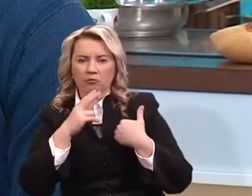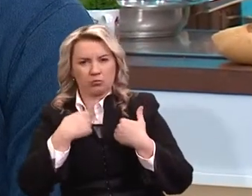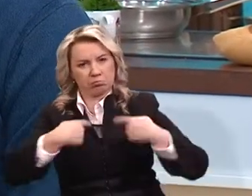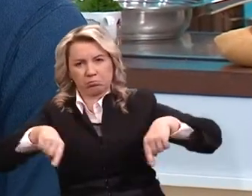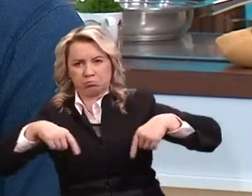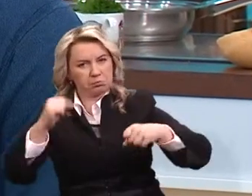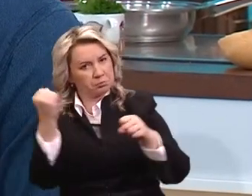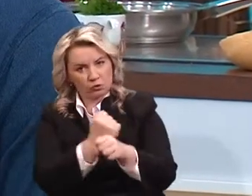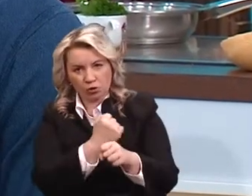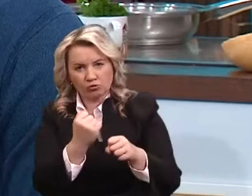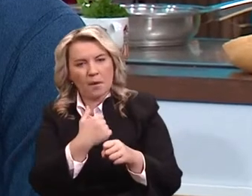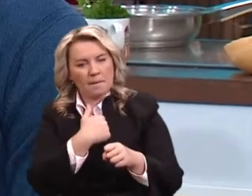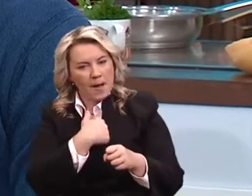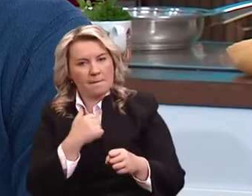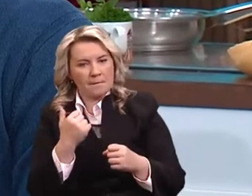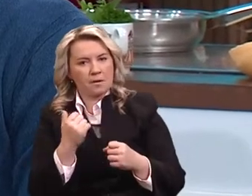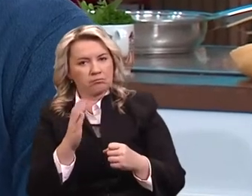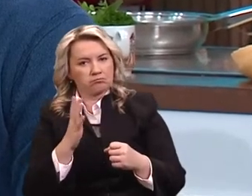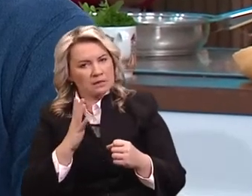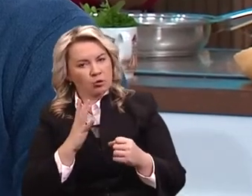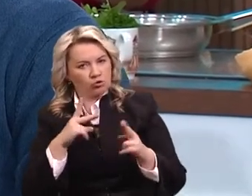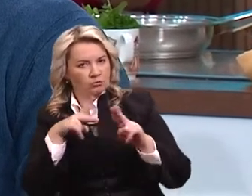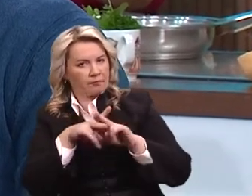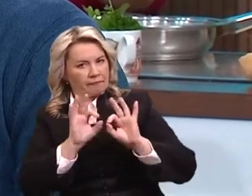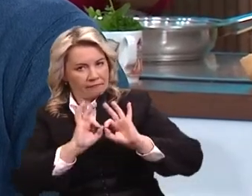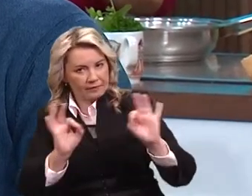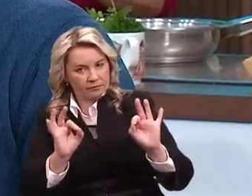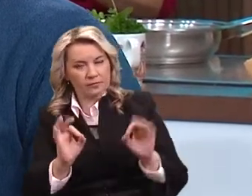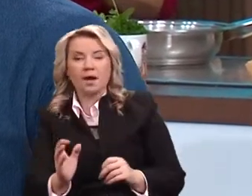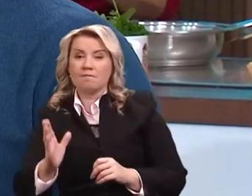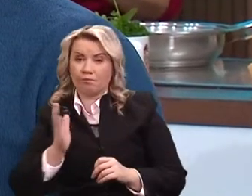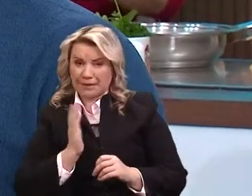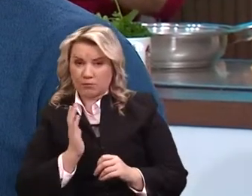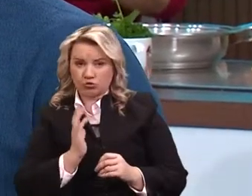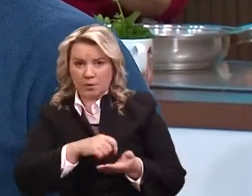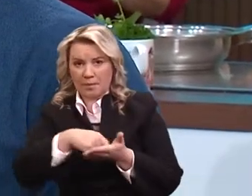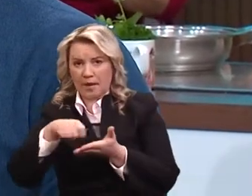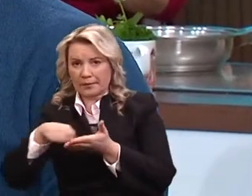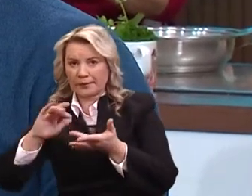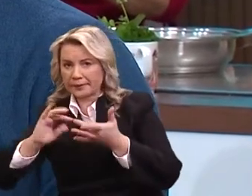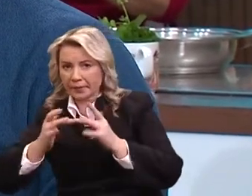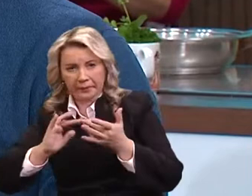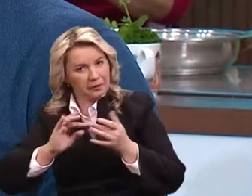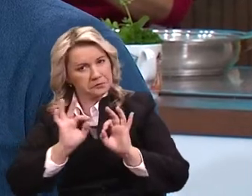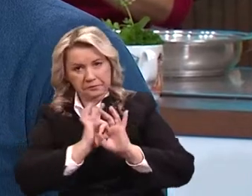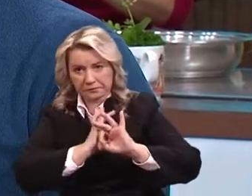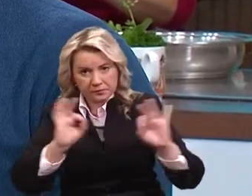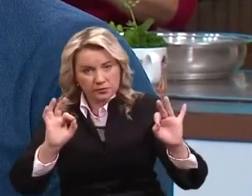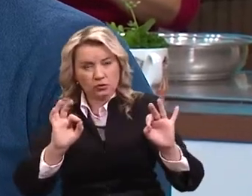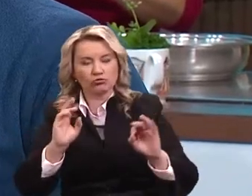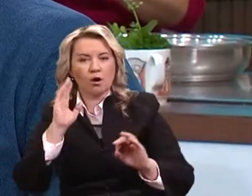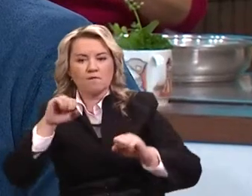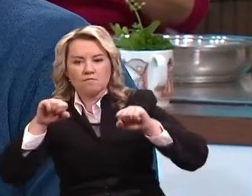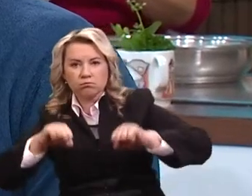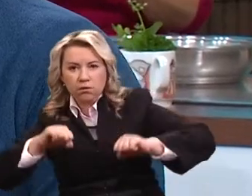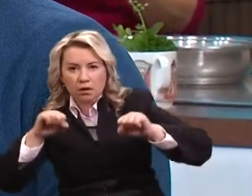vůbec, řekl bych, ve střední Evropě. To mnoho lidí neví. Bezpečnost. Bezpečnost, vůbec nějaké regulace, které tady máme, to, jak na to banky pohlíží, jaké